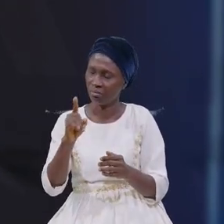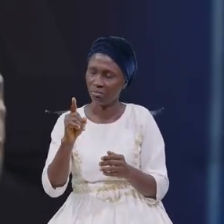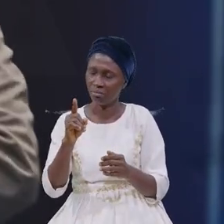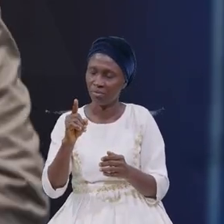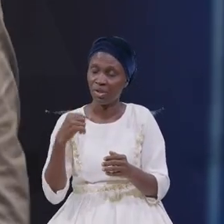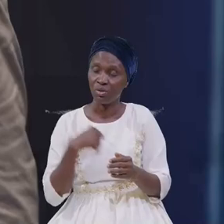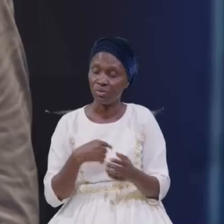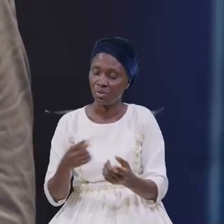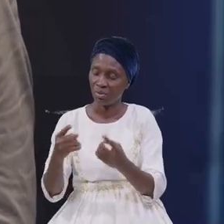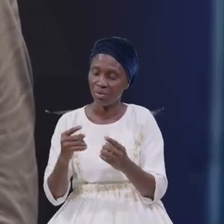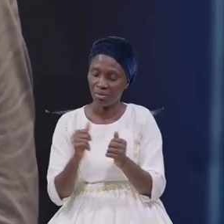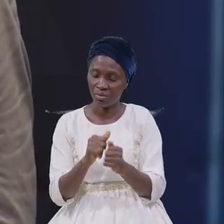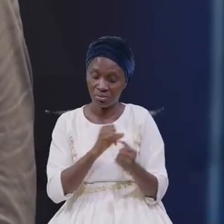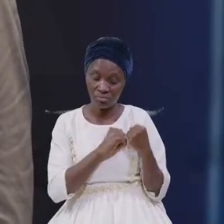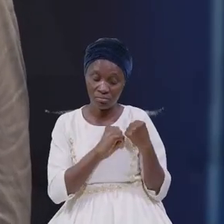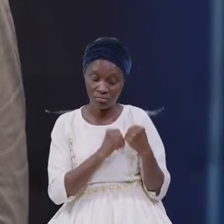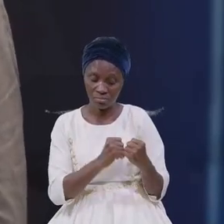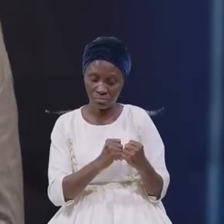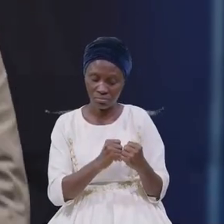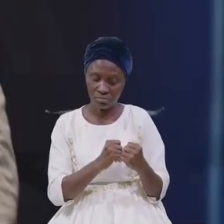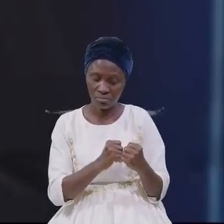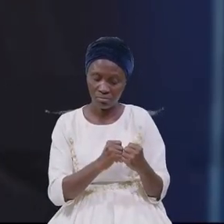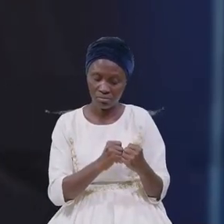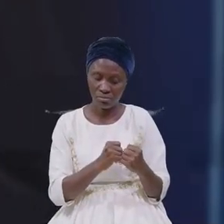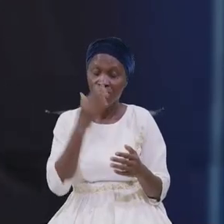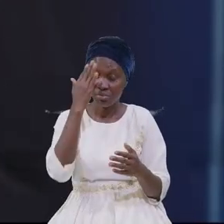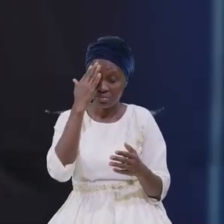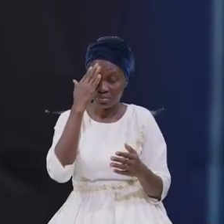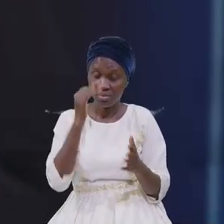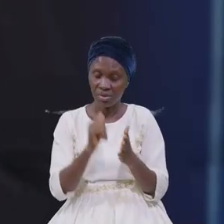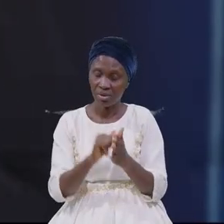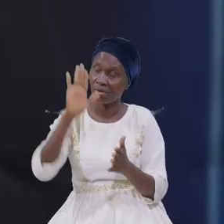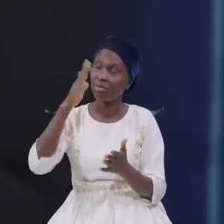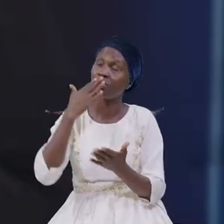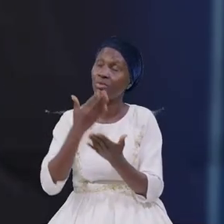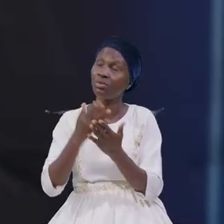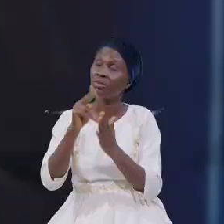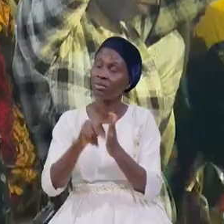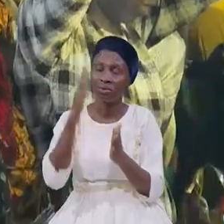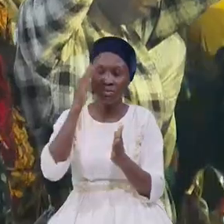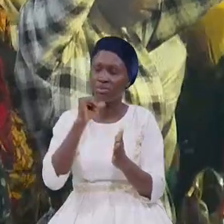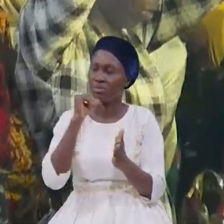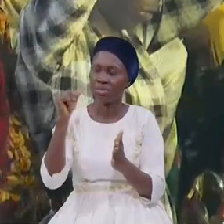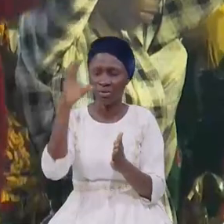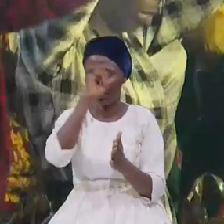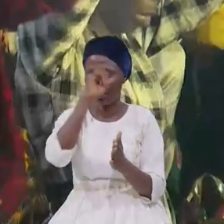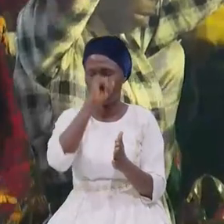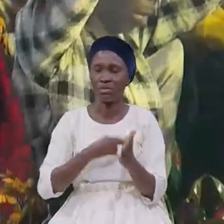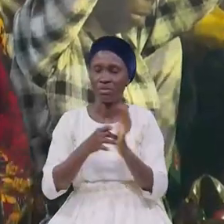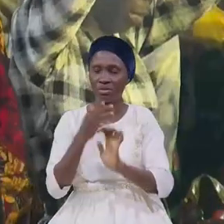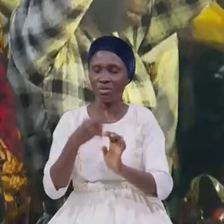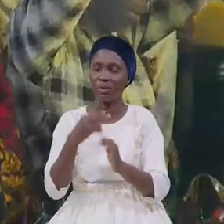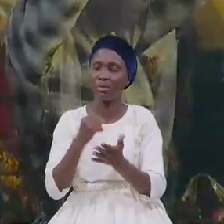nous venons avec confiance, sachant que ta bonté ne nous dépassera